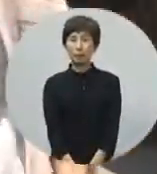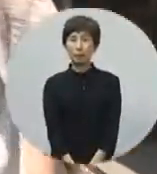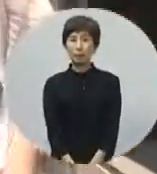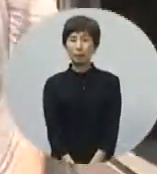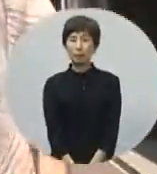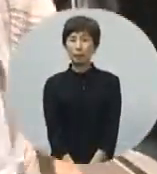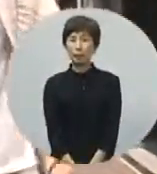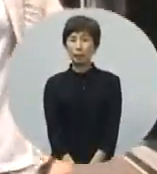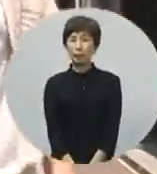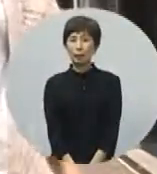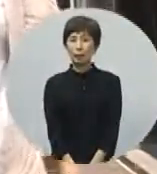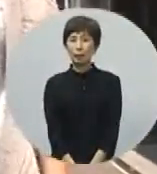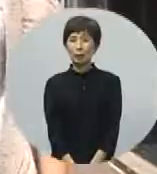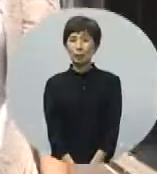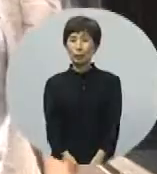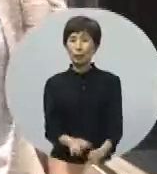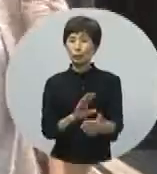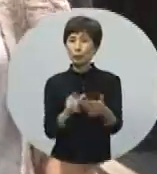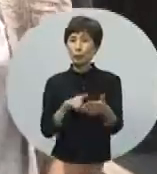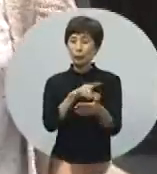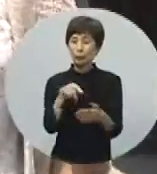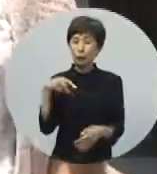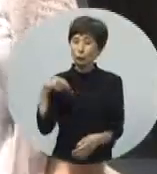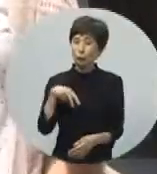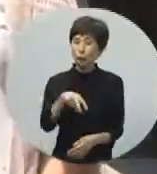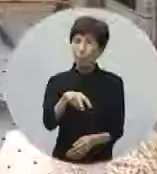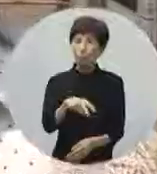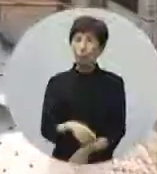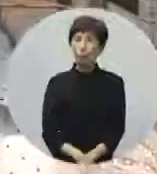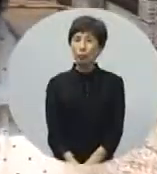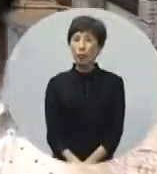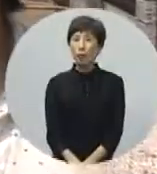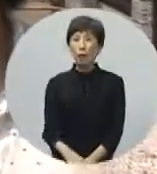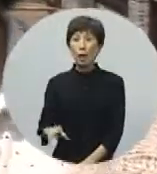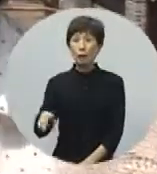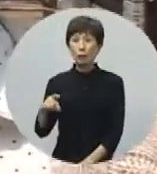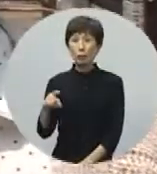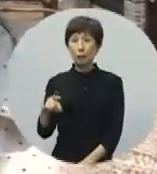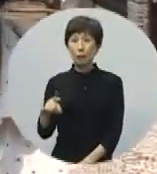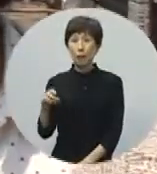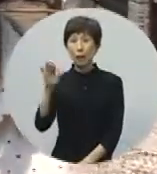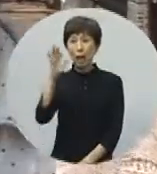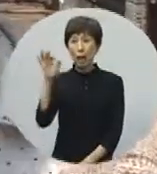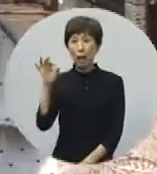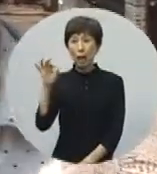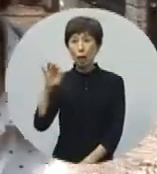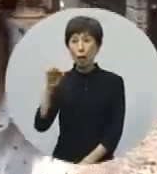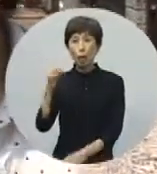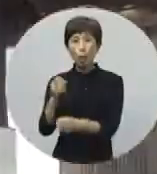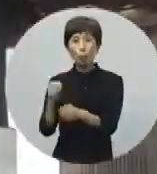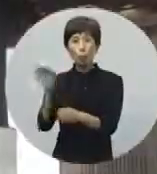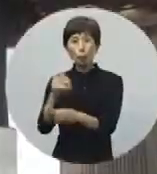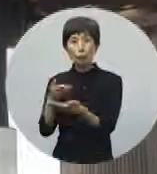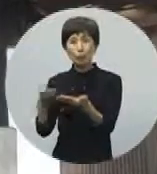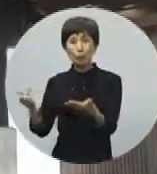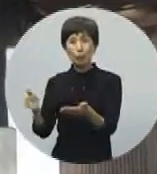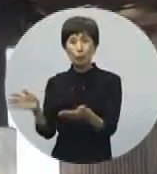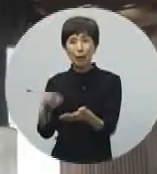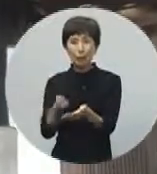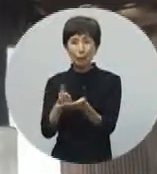今回藤沢地区散歩しましたね。最初は観光物産プラザから始まりましたが、藤沢